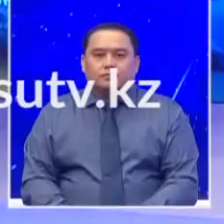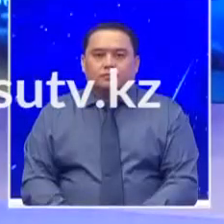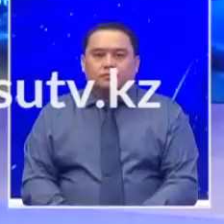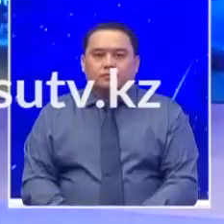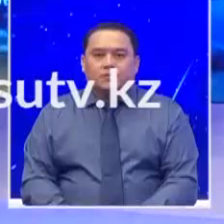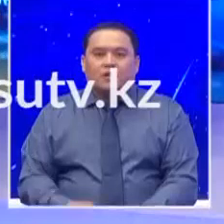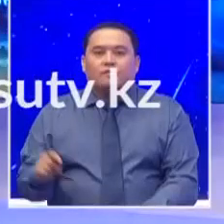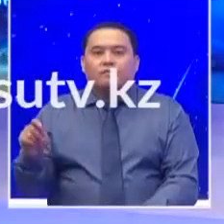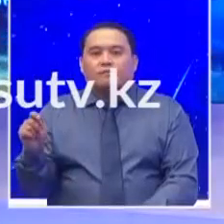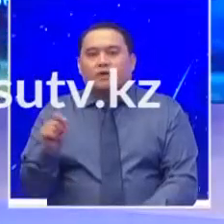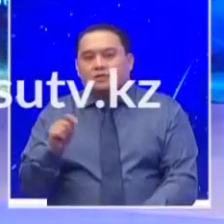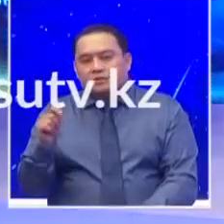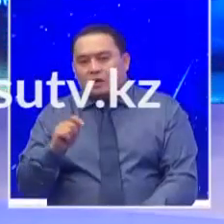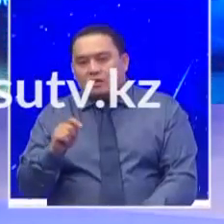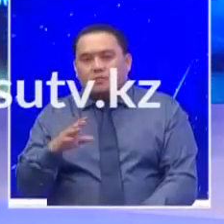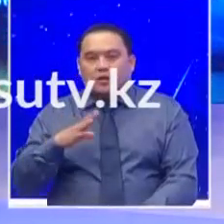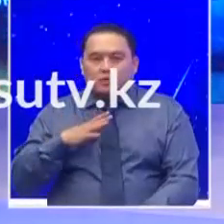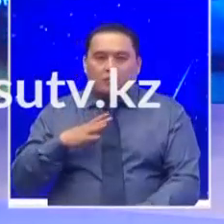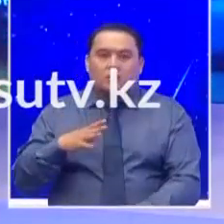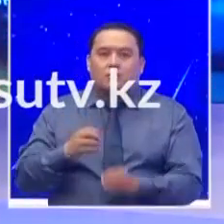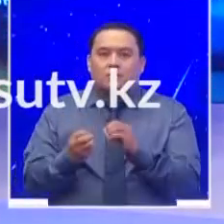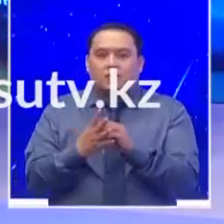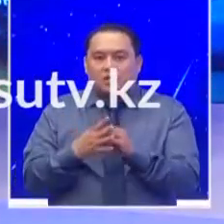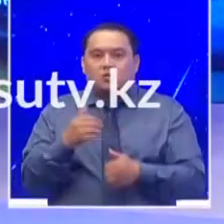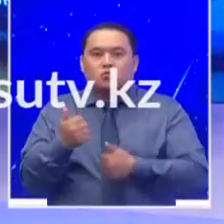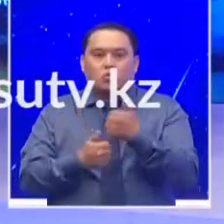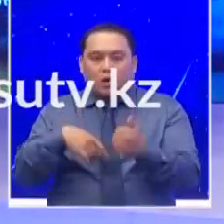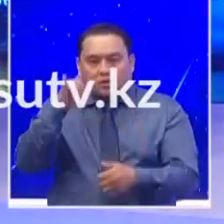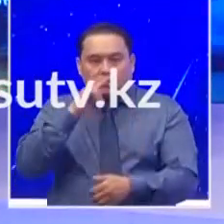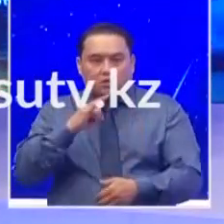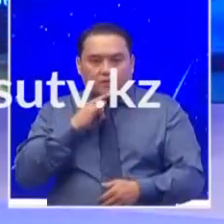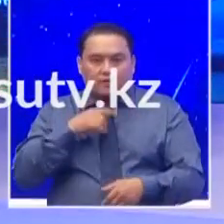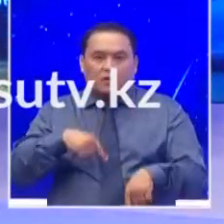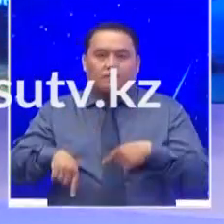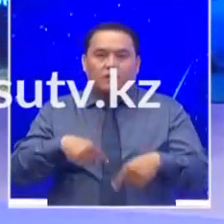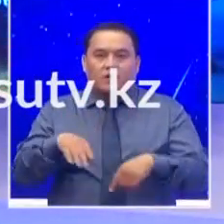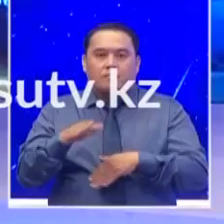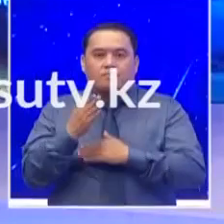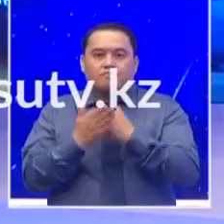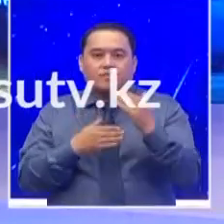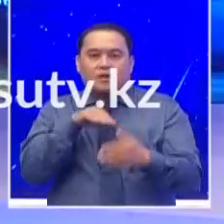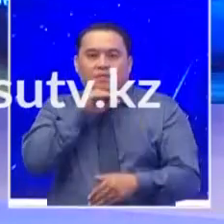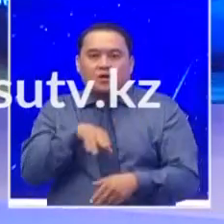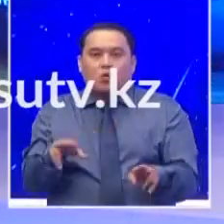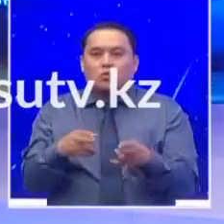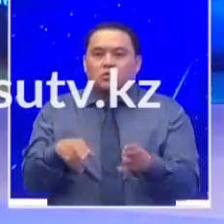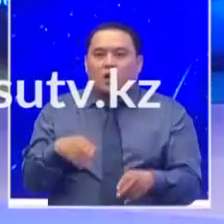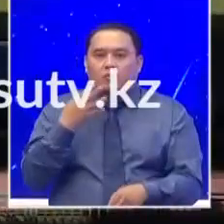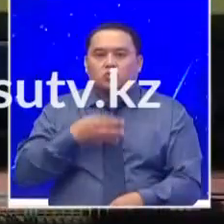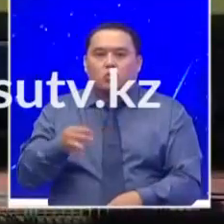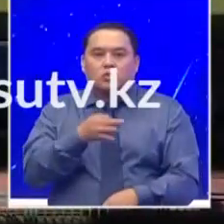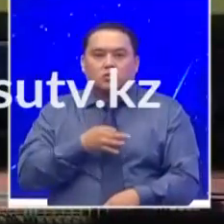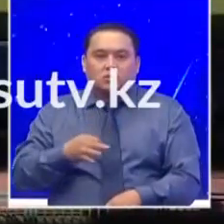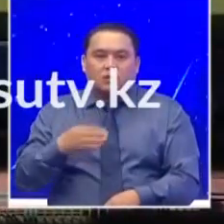В минувшие выходные в городах нашей страны состоялись матчи 15-го тура казахстанской премьер-лиги. Профессиональный футбольный